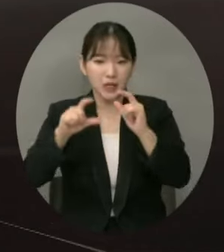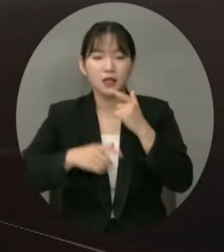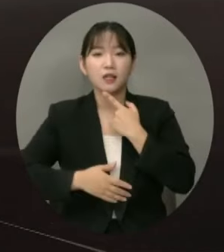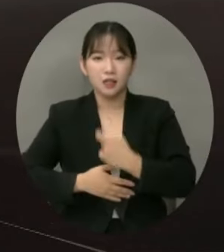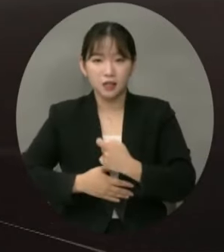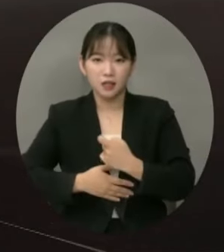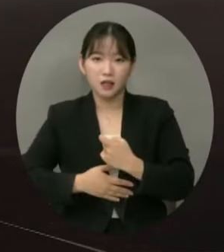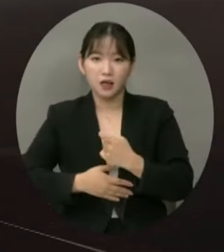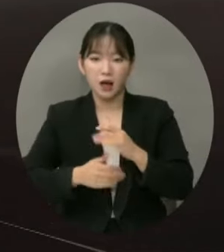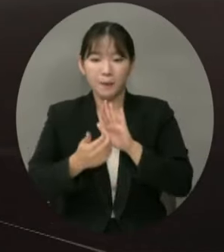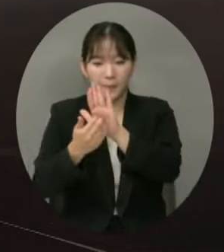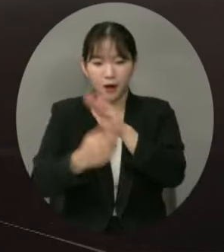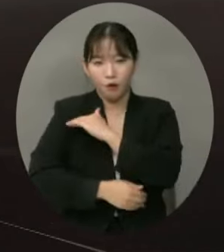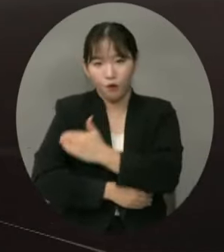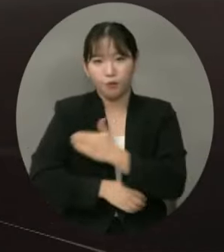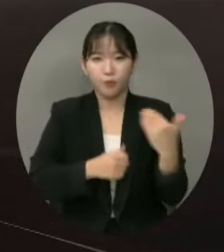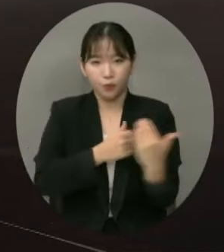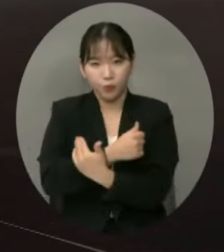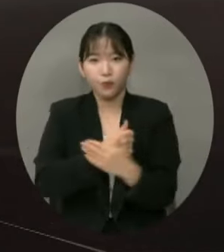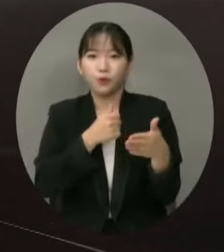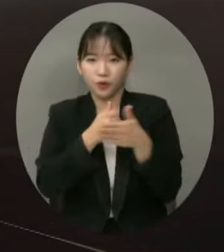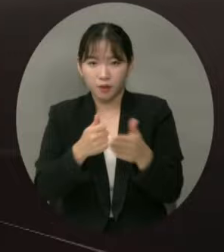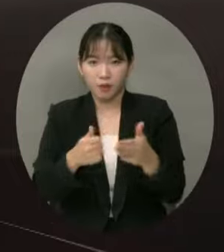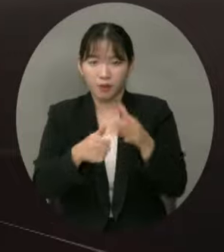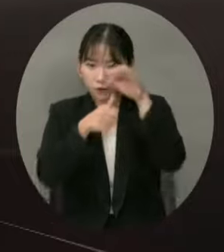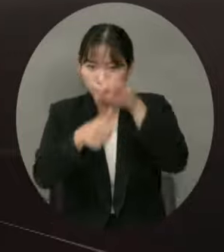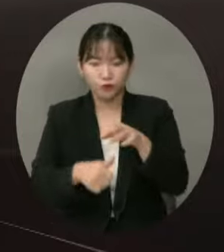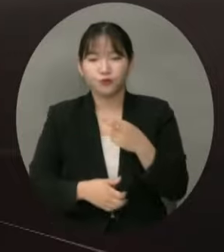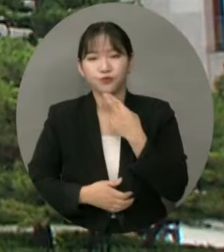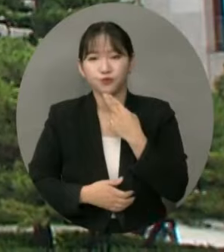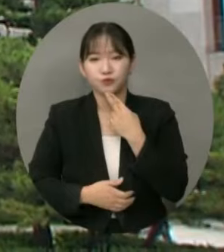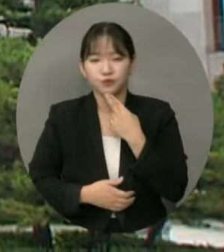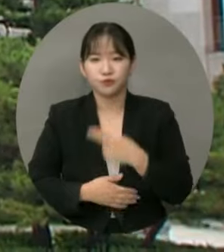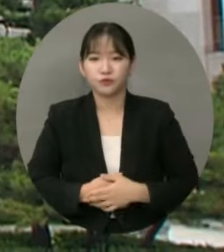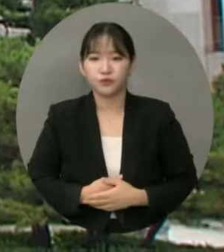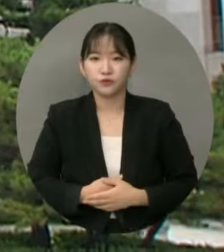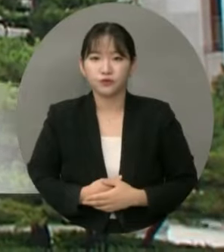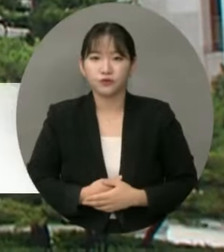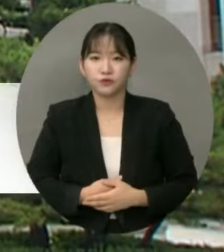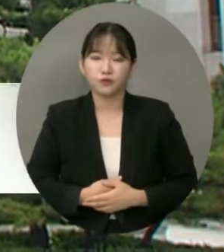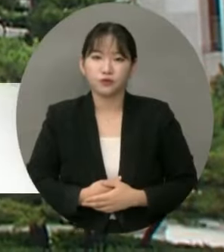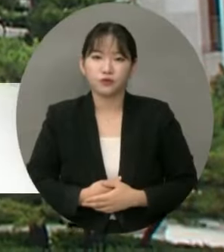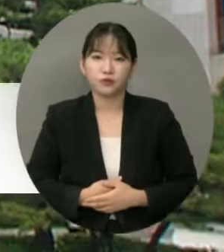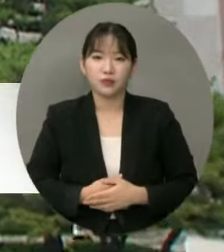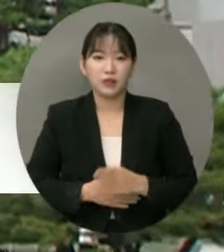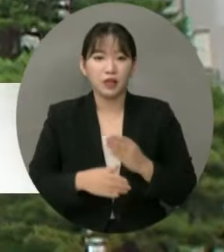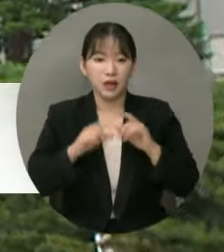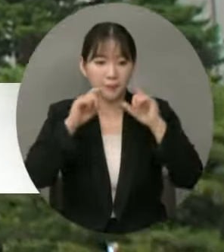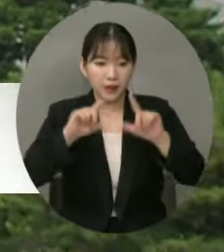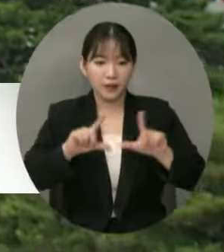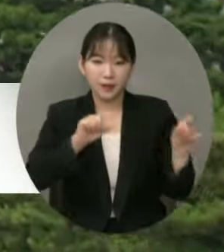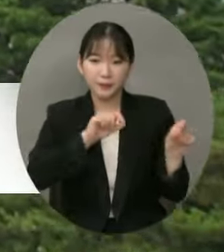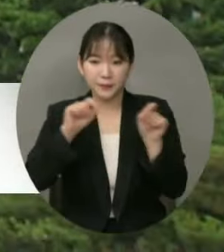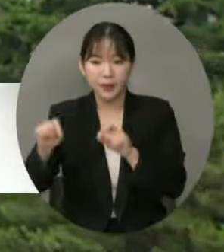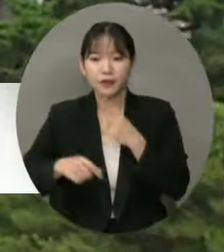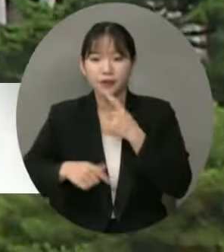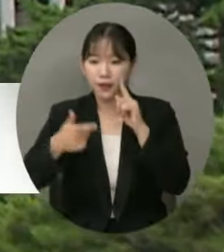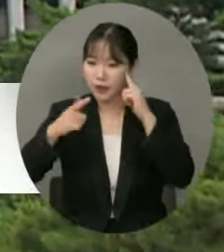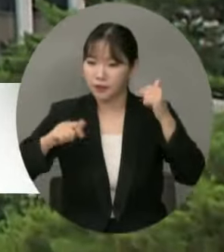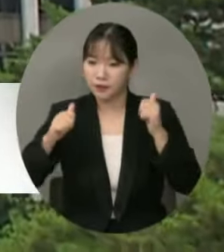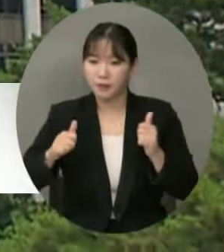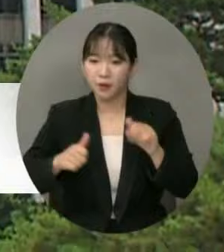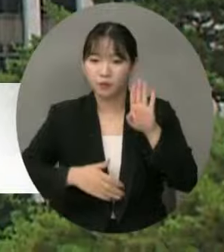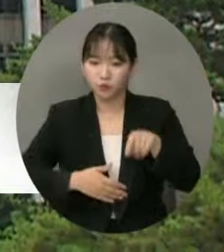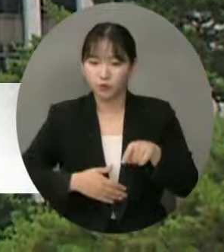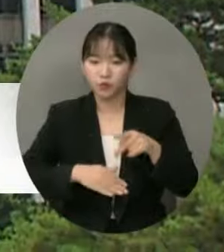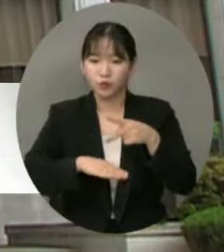방어권 보장 등을 이로 법정 구속되지는 않았습니다 한차례 선고를 연기했던 항소심 재판부는 박구